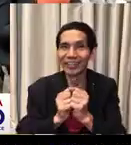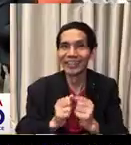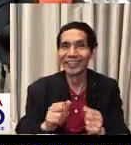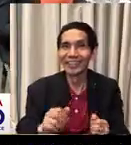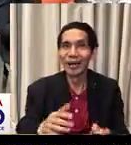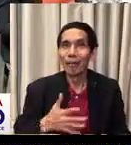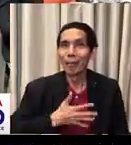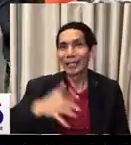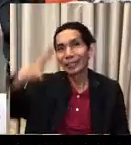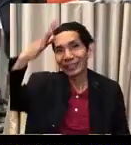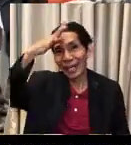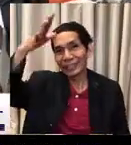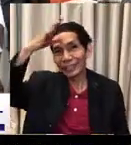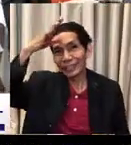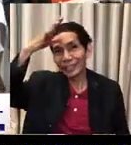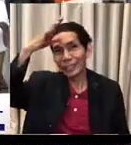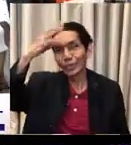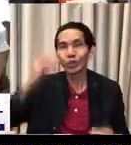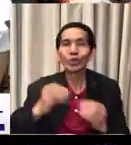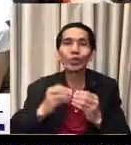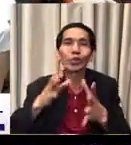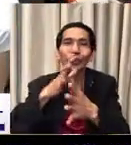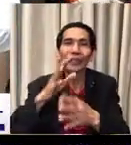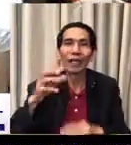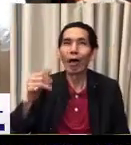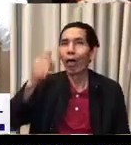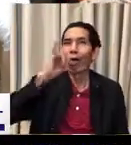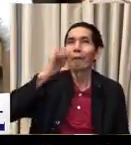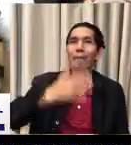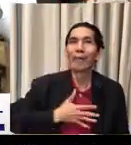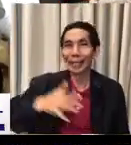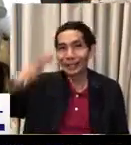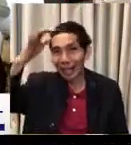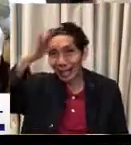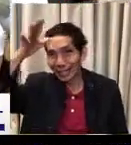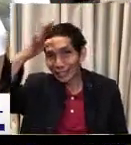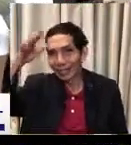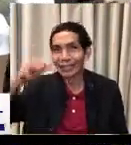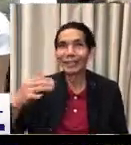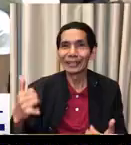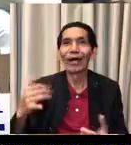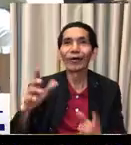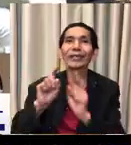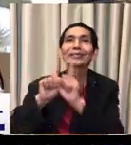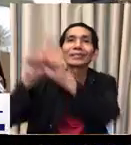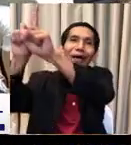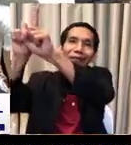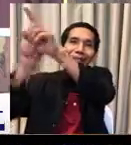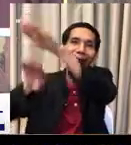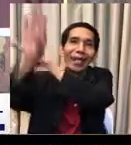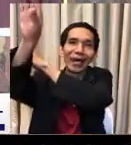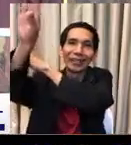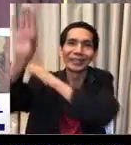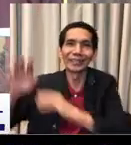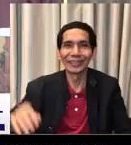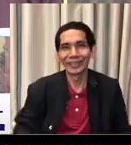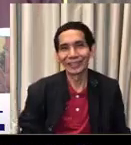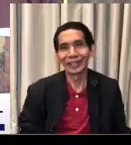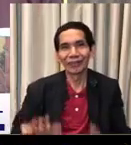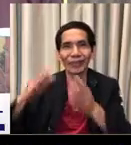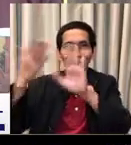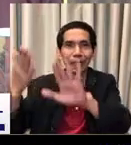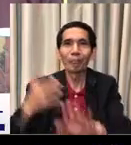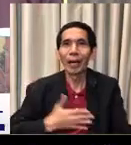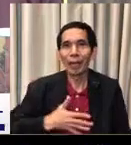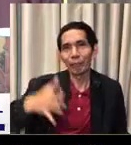Yung tatay ko kasi, sobrang mahal si San Miguel. Yun. Ngayon, magkasama na sila ni San Miguel. Sa